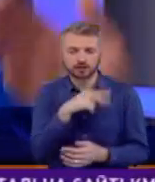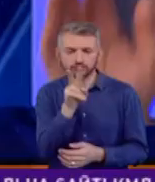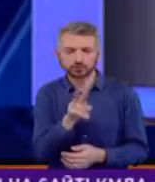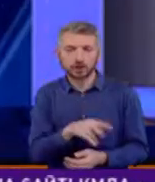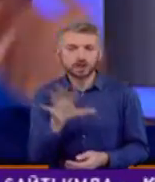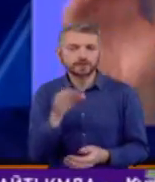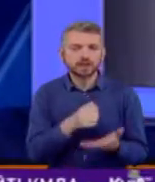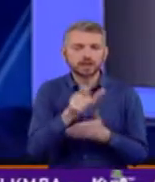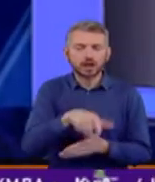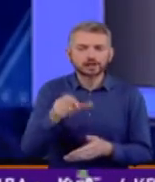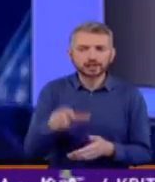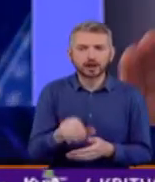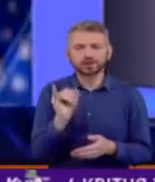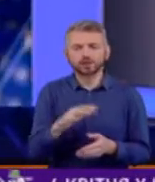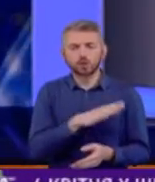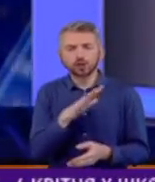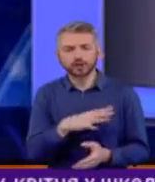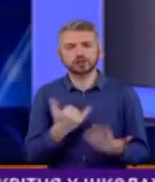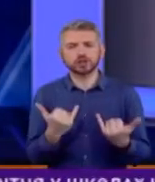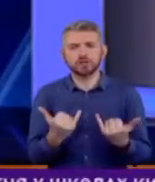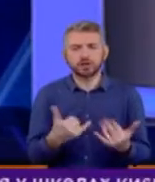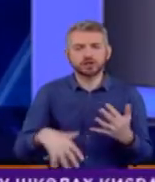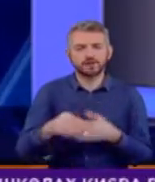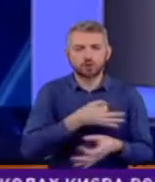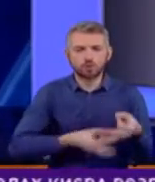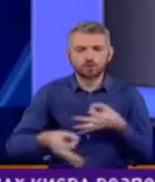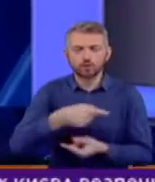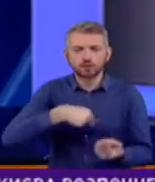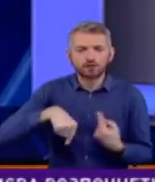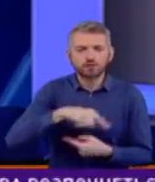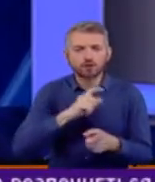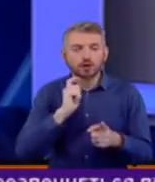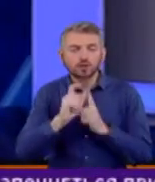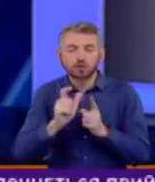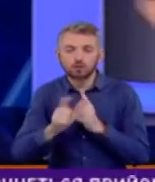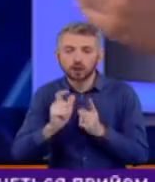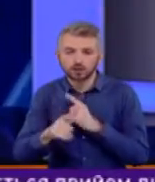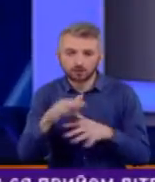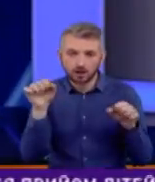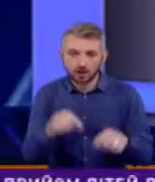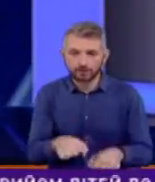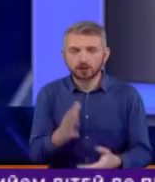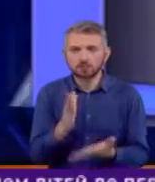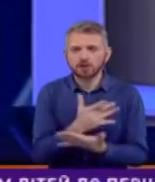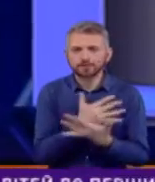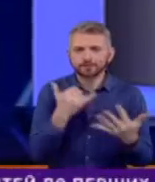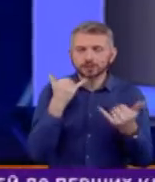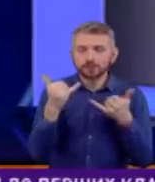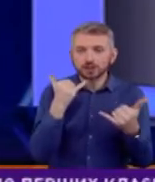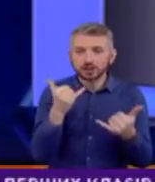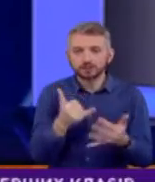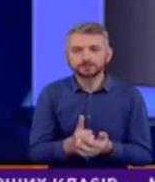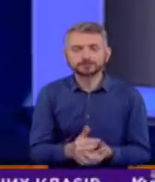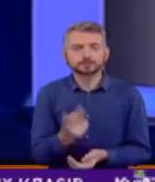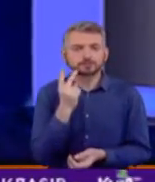всі кандидати, і колишні, і теперішні, всі обговорюють, навколо коментів дуже багато, маємо всякі телефонні дзвінки.